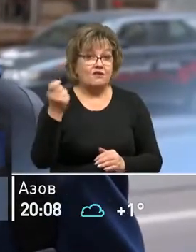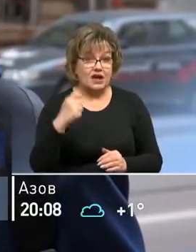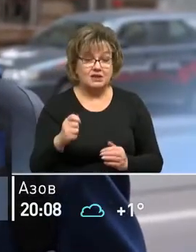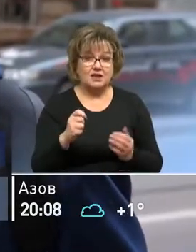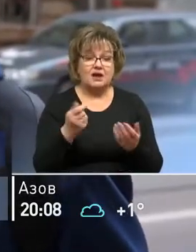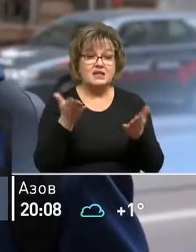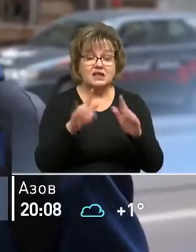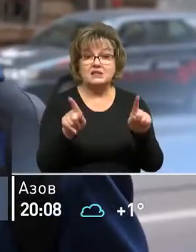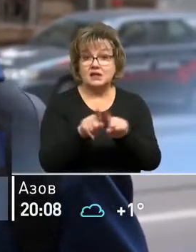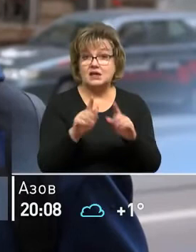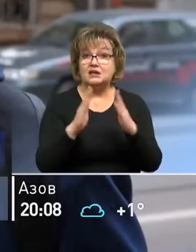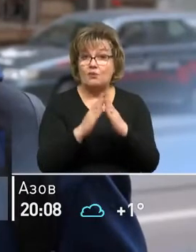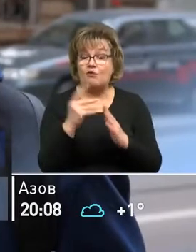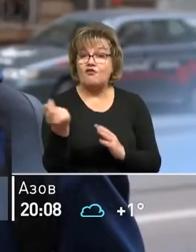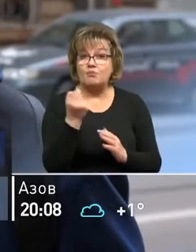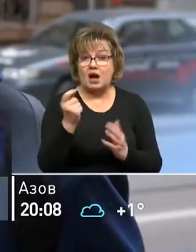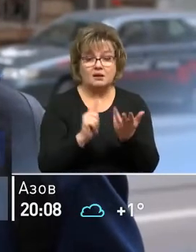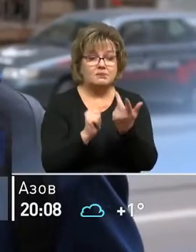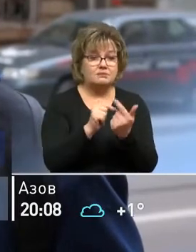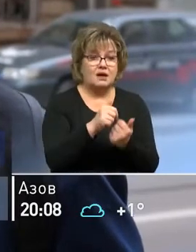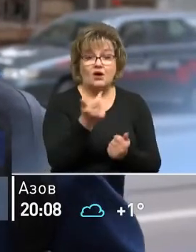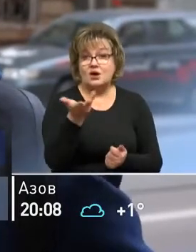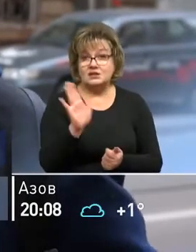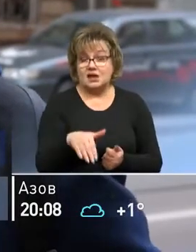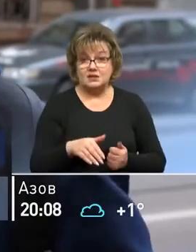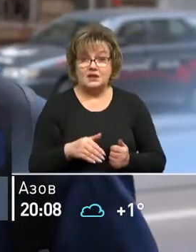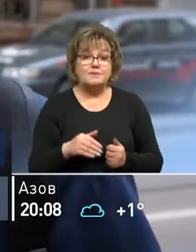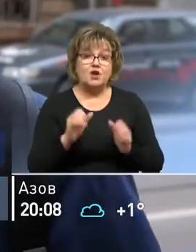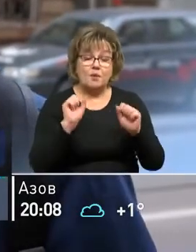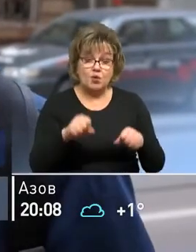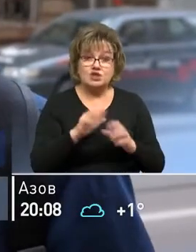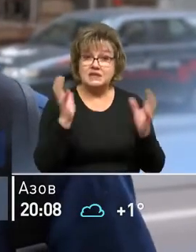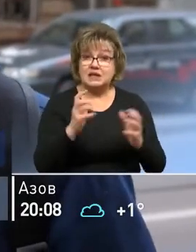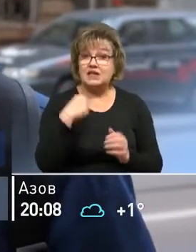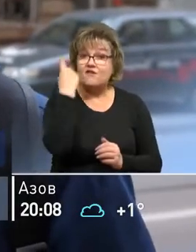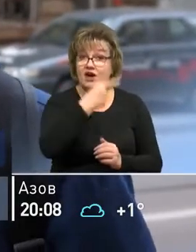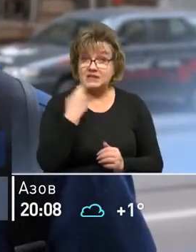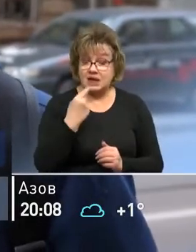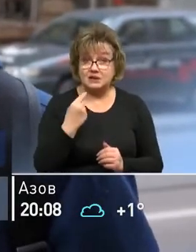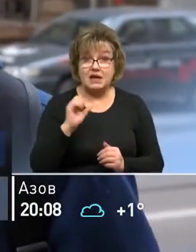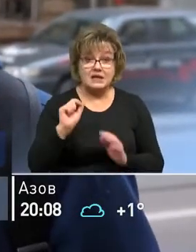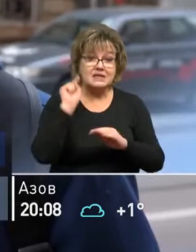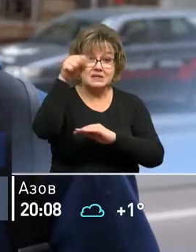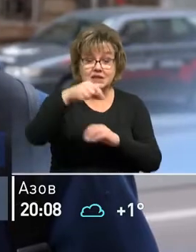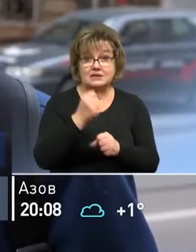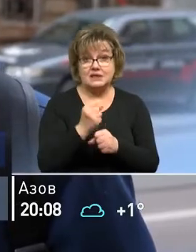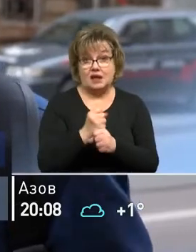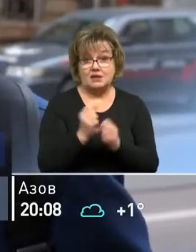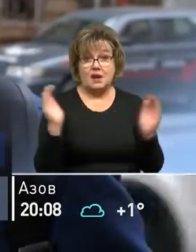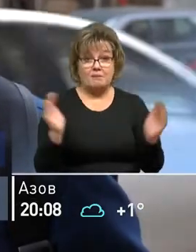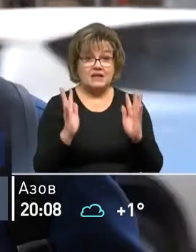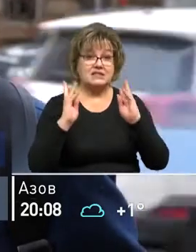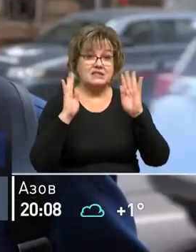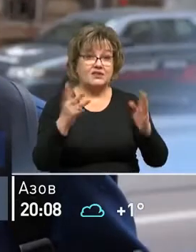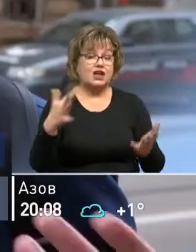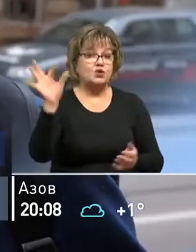пальцам одной руки скорее всего можно пересчитать де видны следы от пуль и осколков снарядов можно сохранить вас от и за фасадом устроит например небольшой сквер который